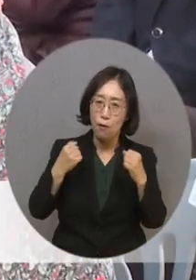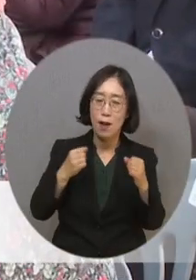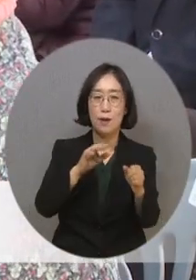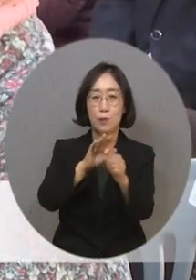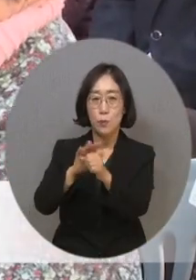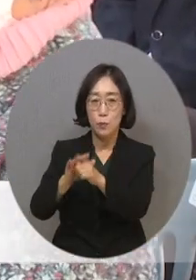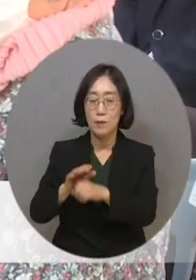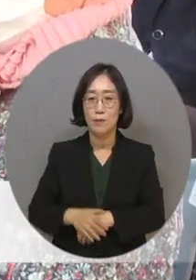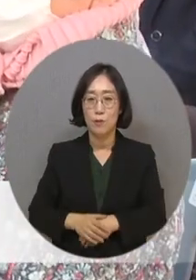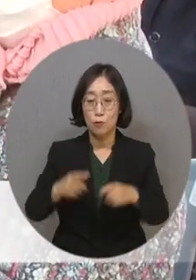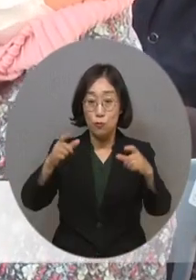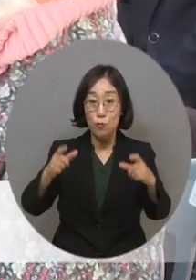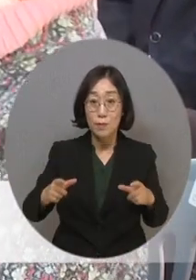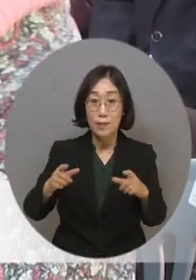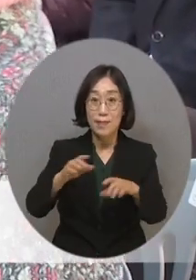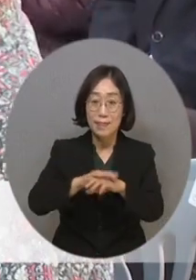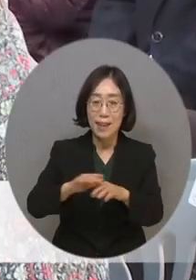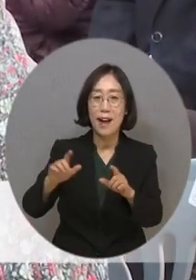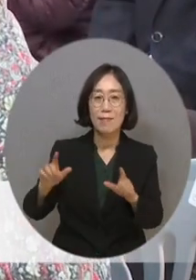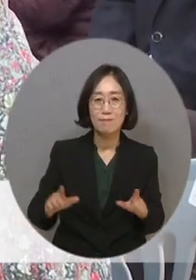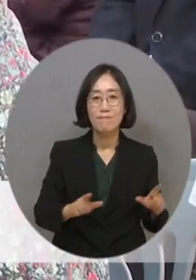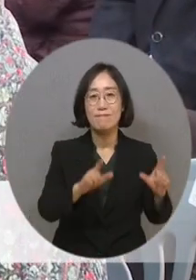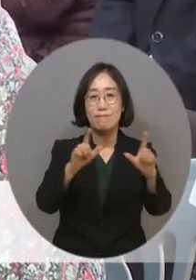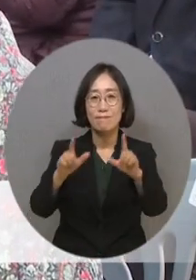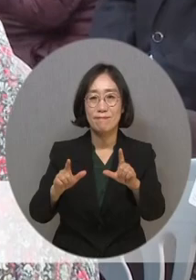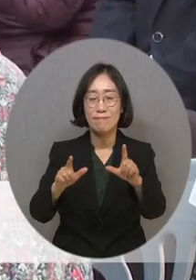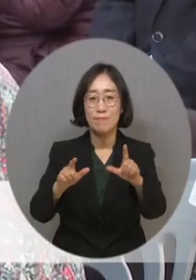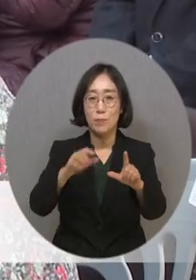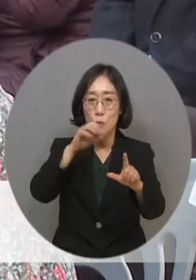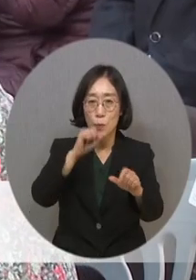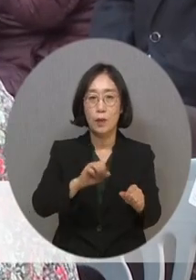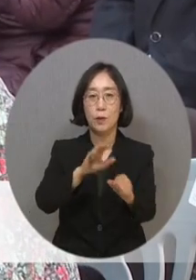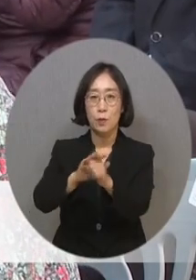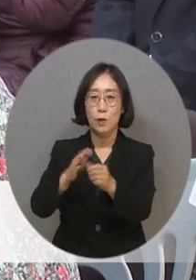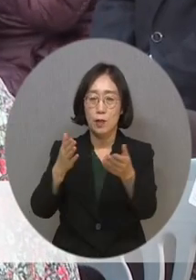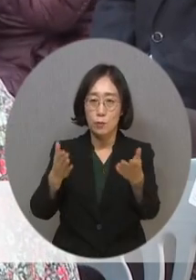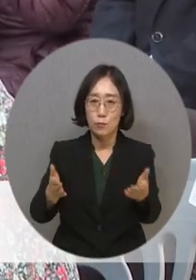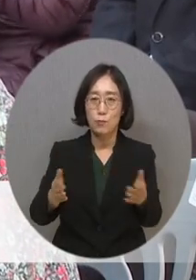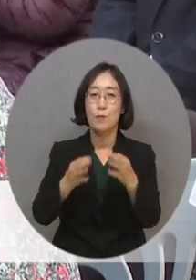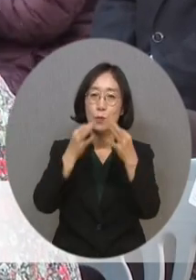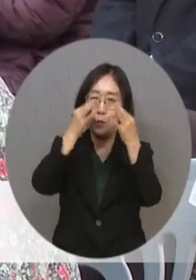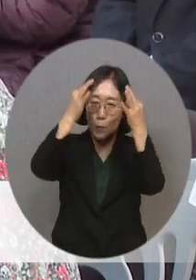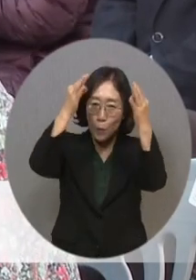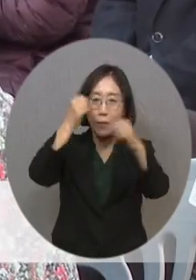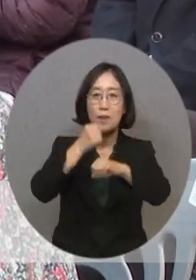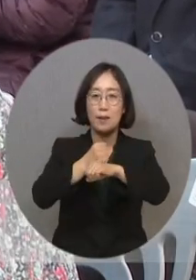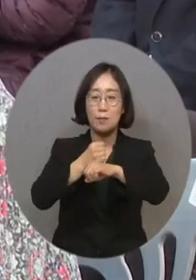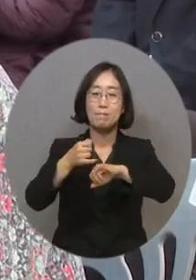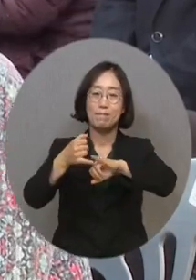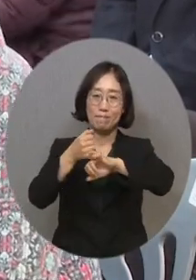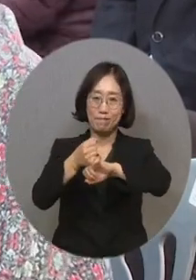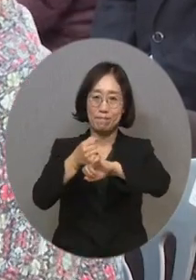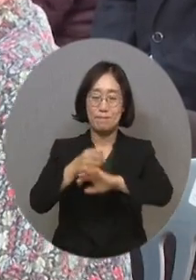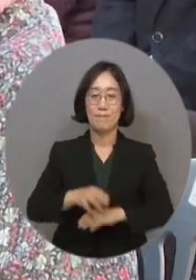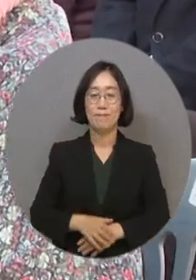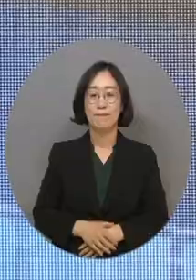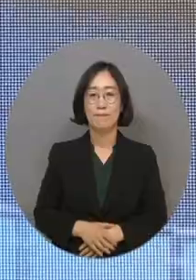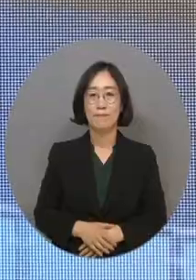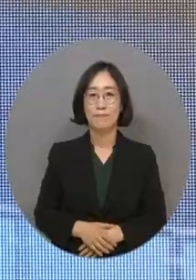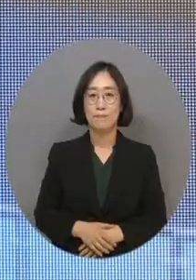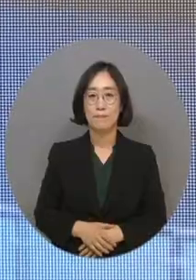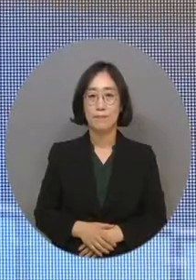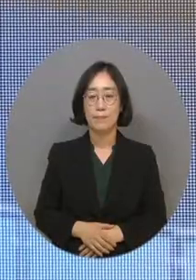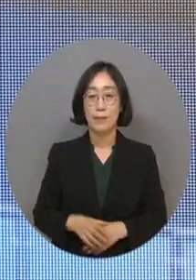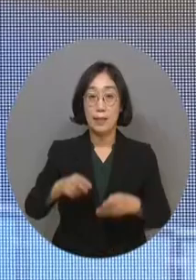주민들의 삶의 질 향상을 위하여 어 최선을 다하겠다는 말씀을 드리고 싶습니다